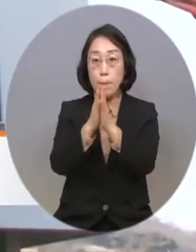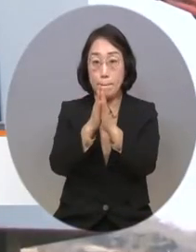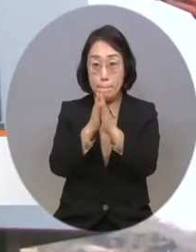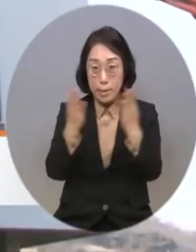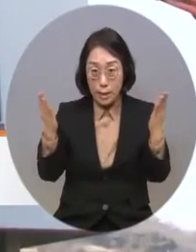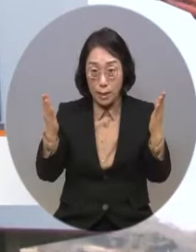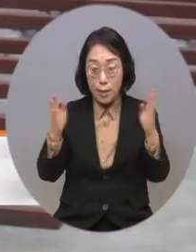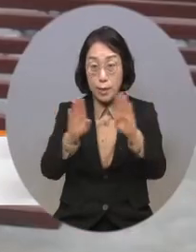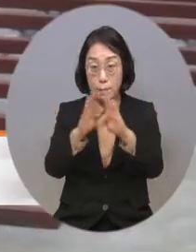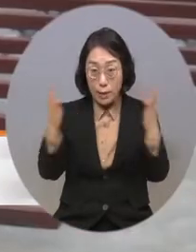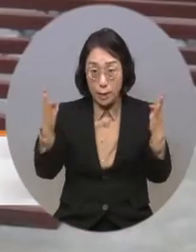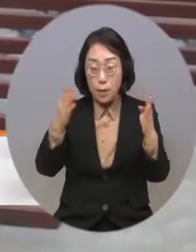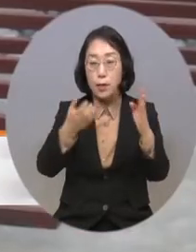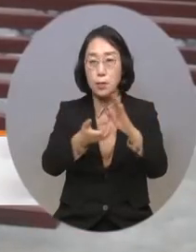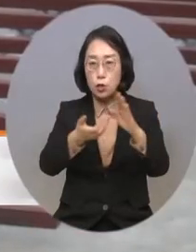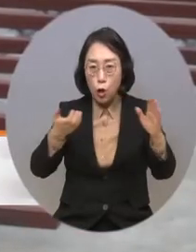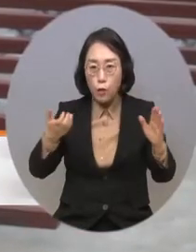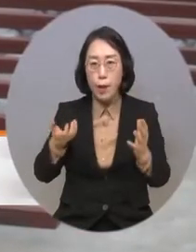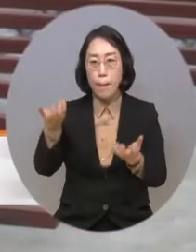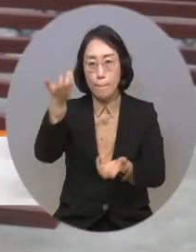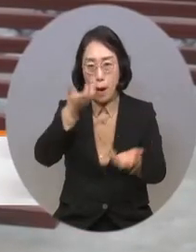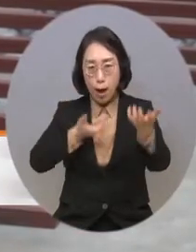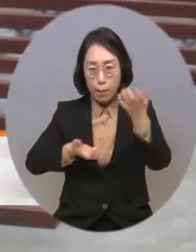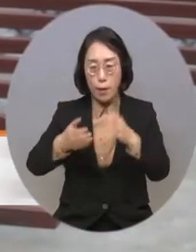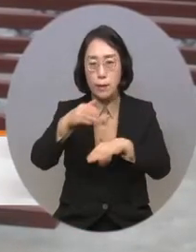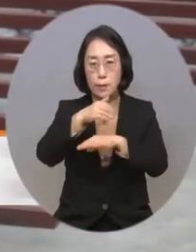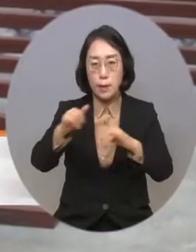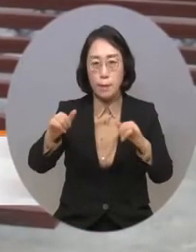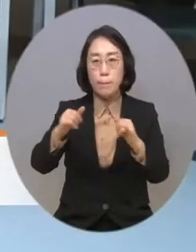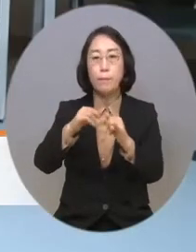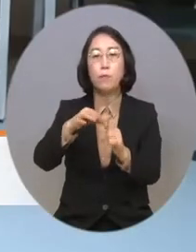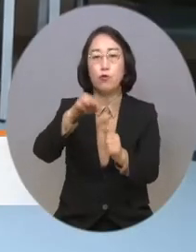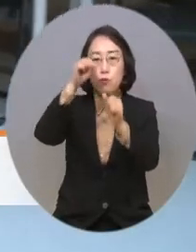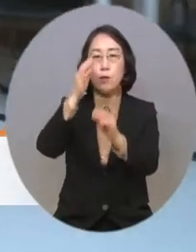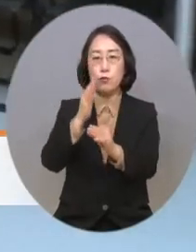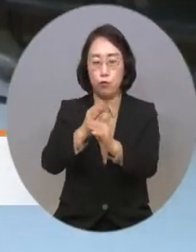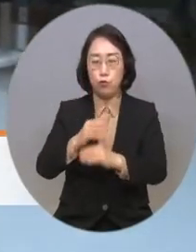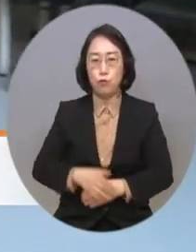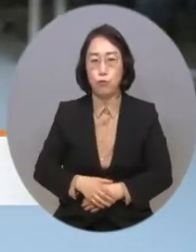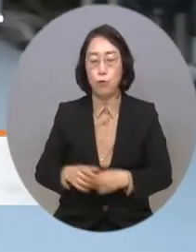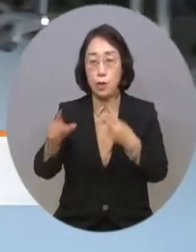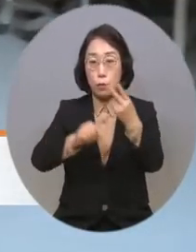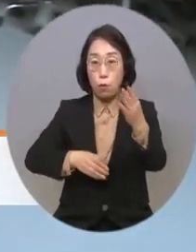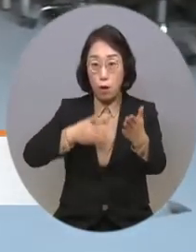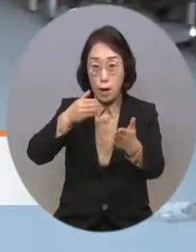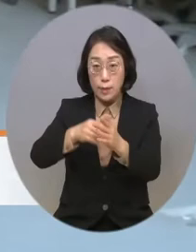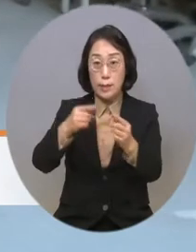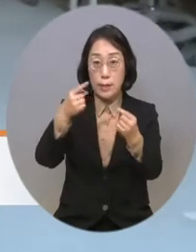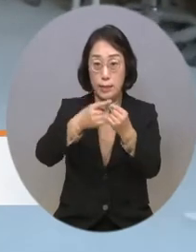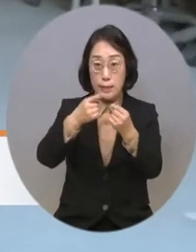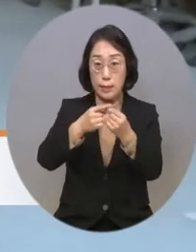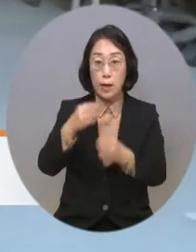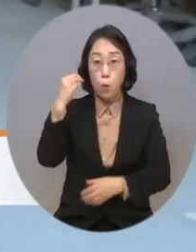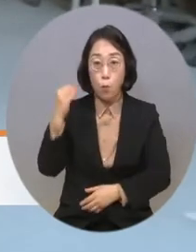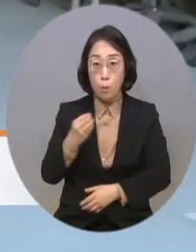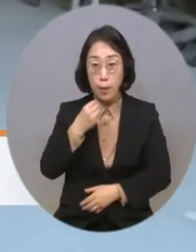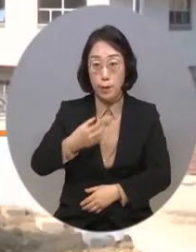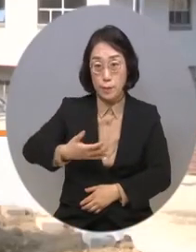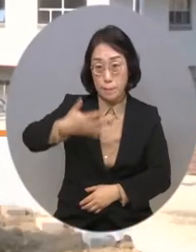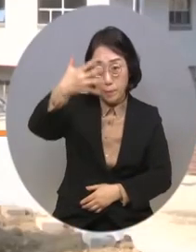입소자를 모집하고 있습니다. 전북 최초 보훈 요양원으로 오는 2월까지 1차 모집을 홈페이지를 통해